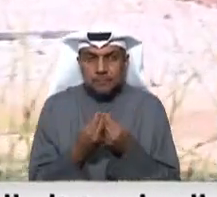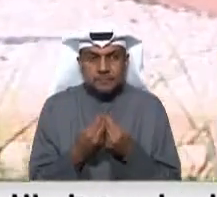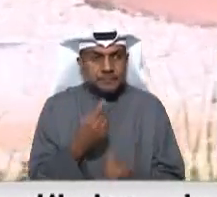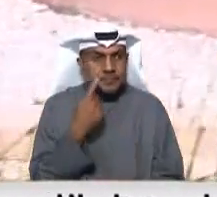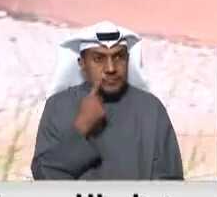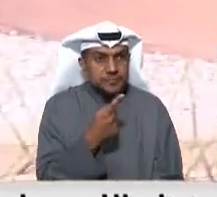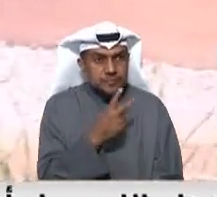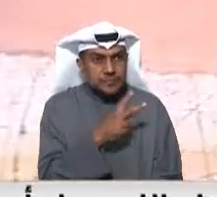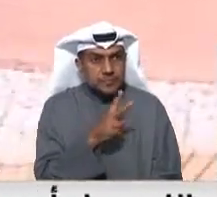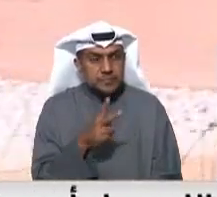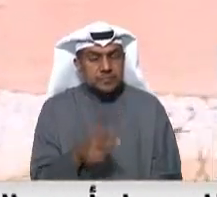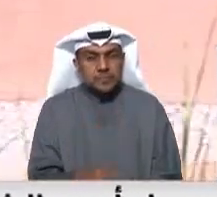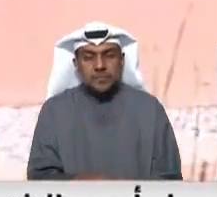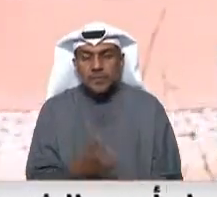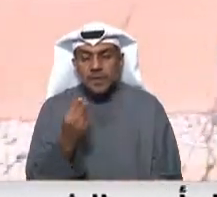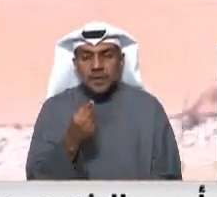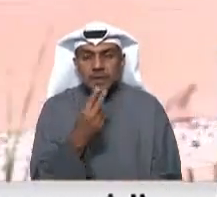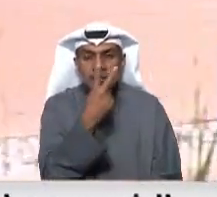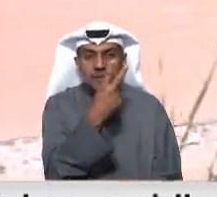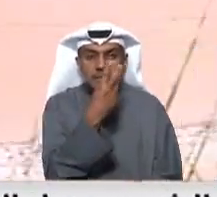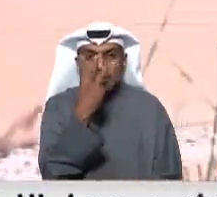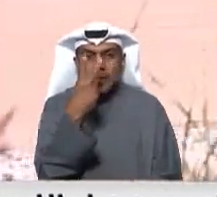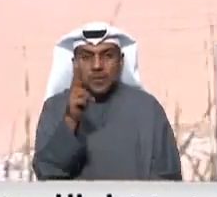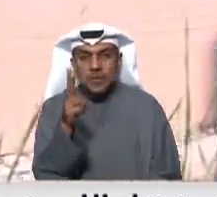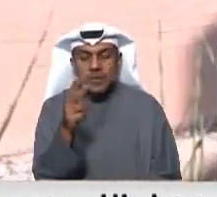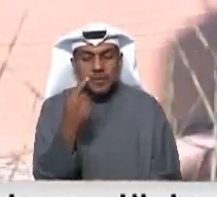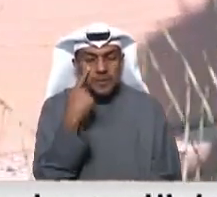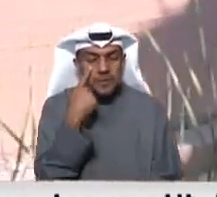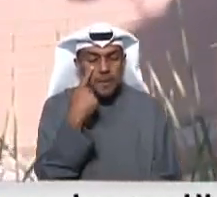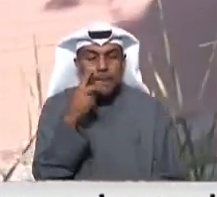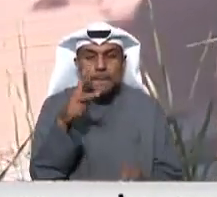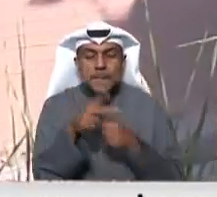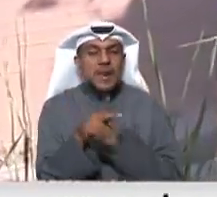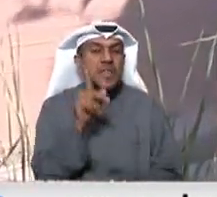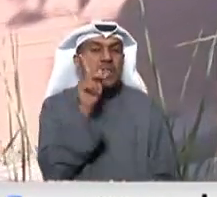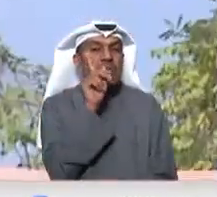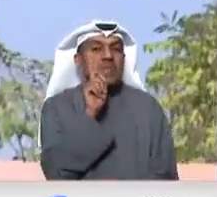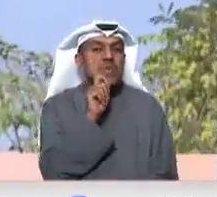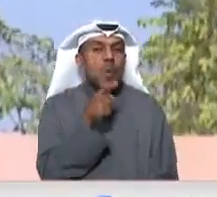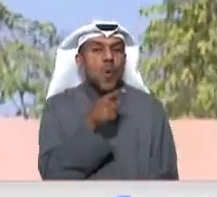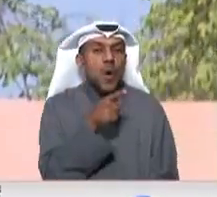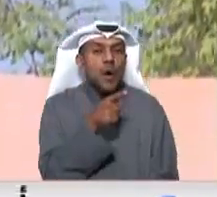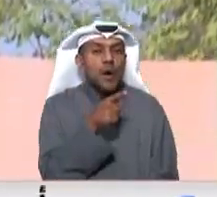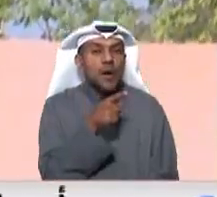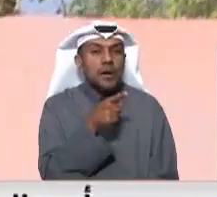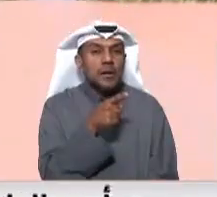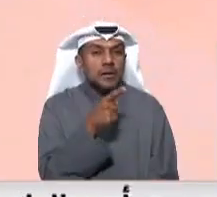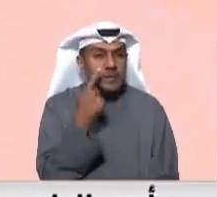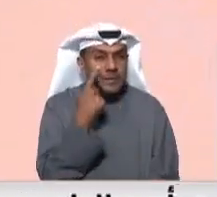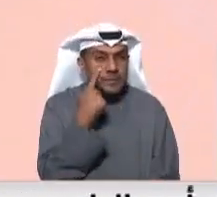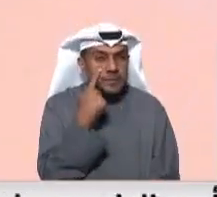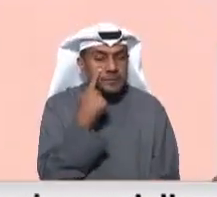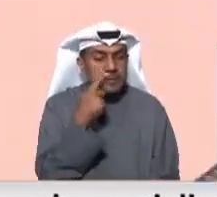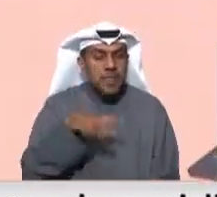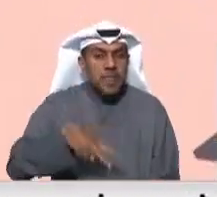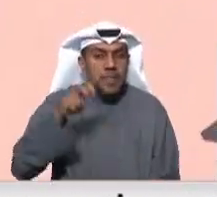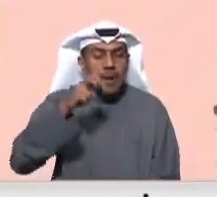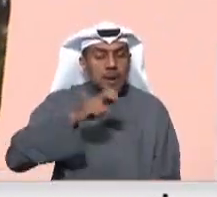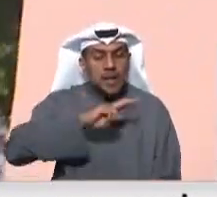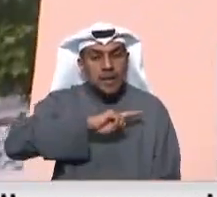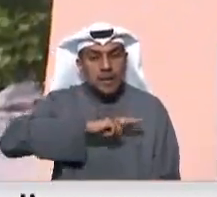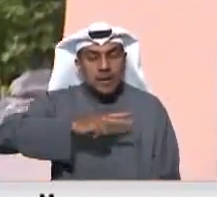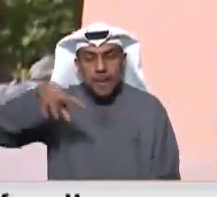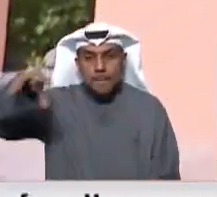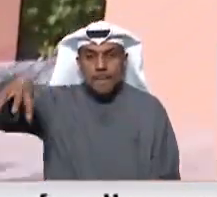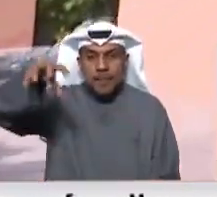للبستنه 2023 يظهر بنموذج متميز من بين 80 دوله ومنظمات